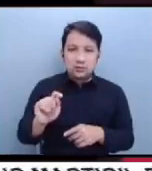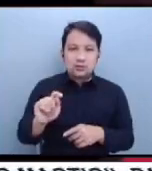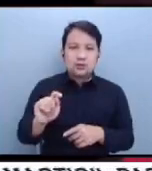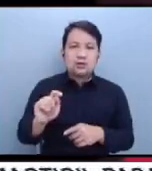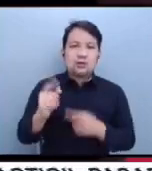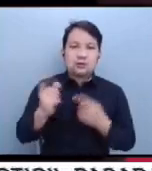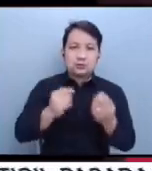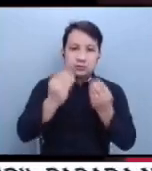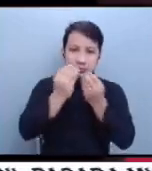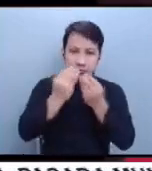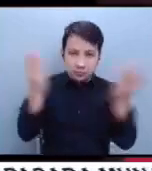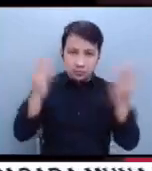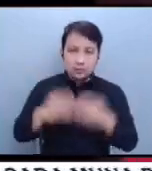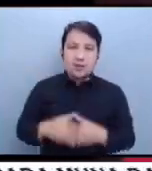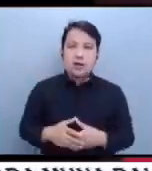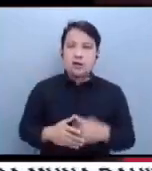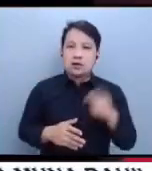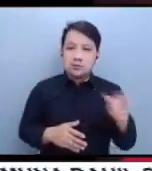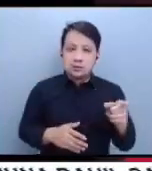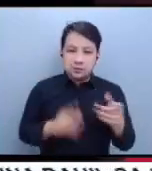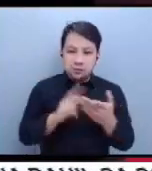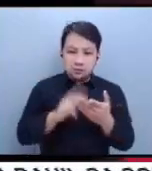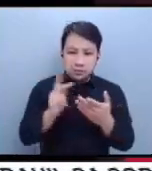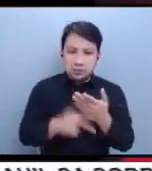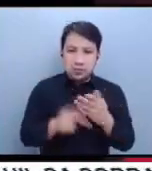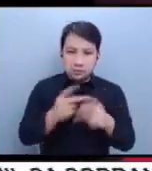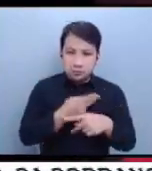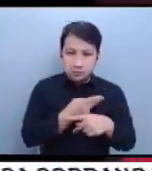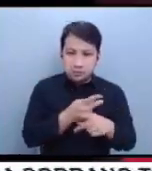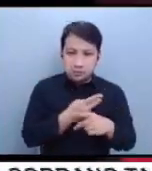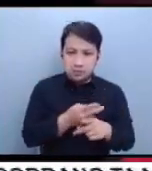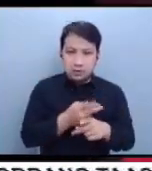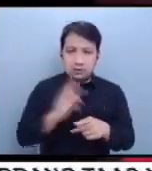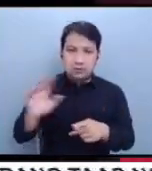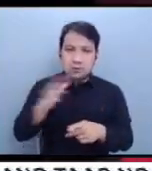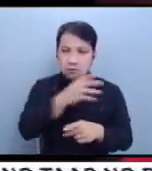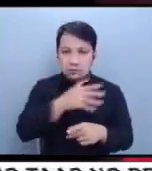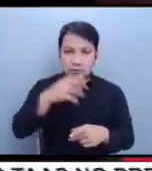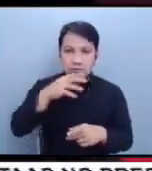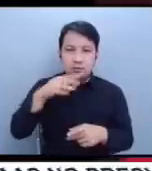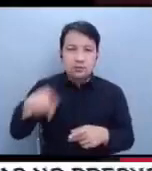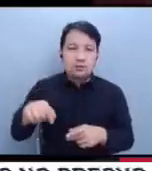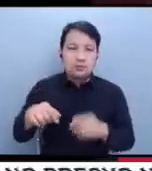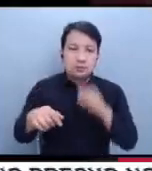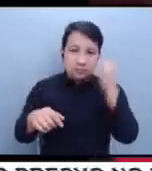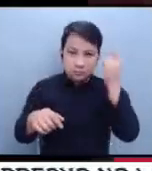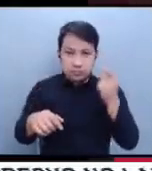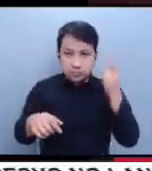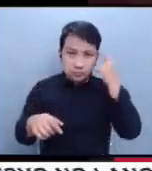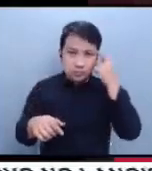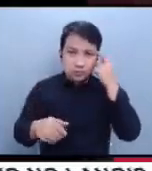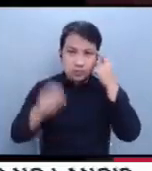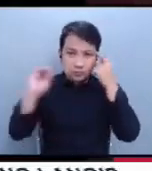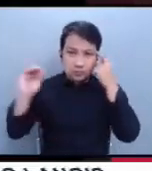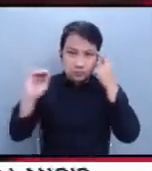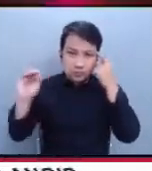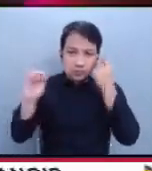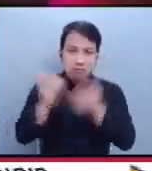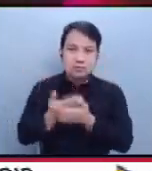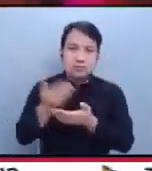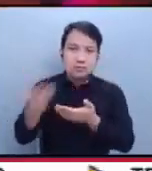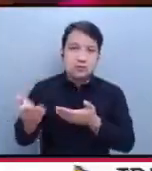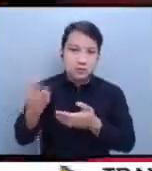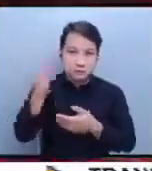Sinisiguro po natin na yung produkto ng ating mga magsasaka, gobyerno mismo ang bibili para hindi